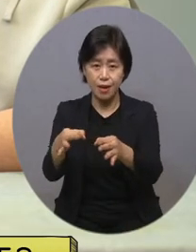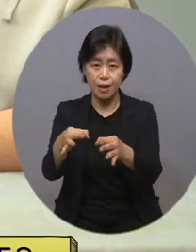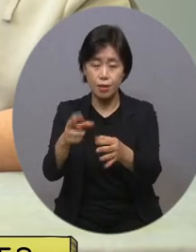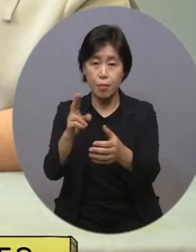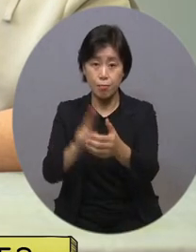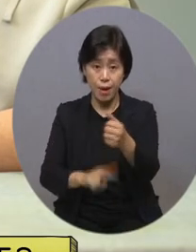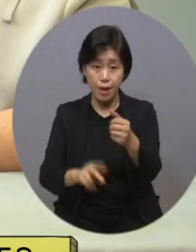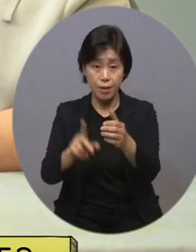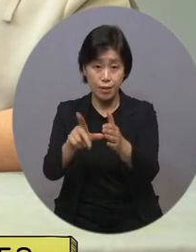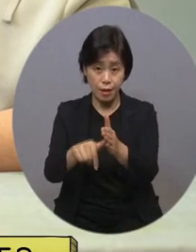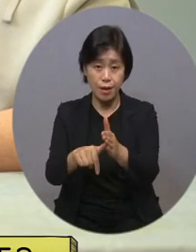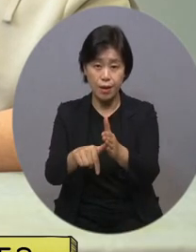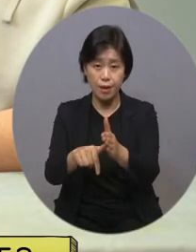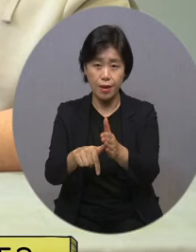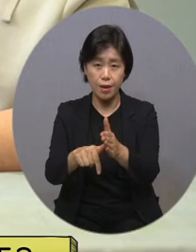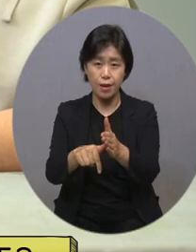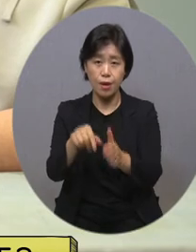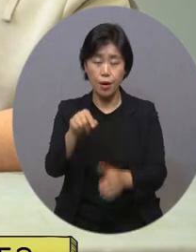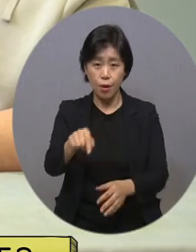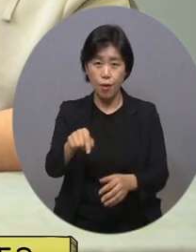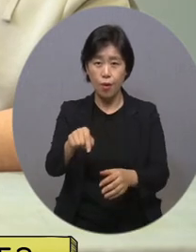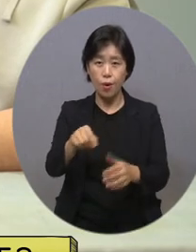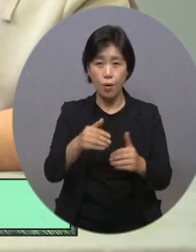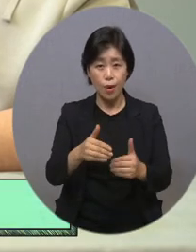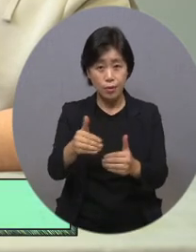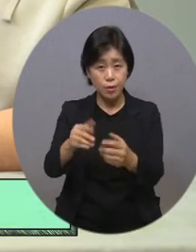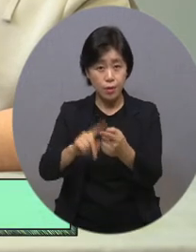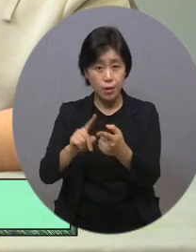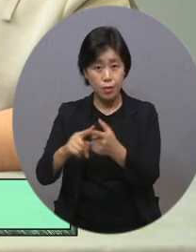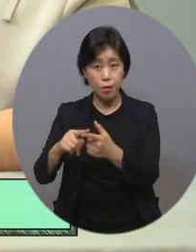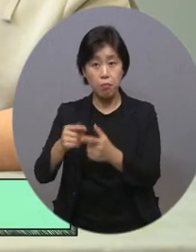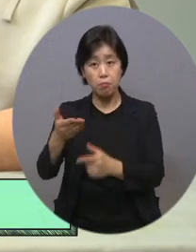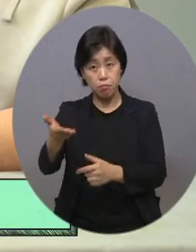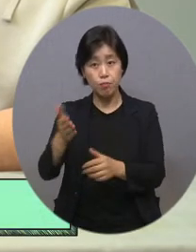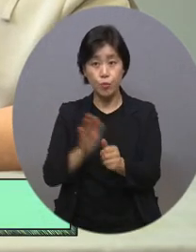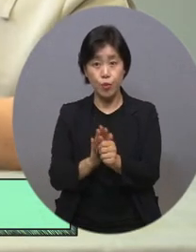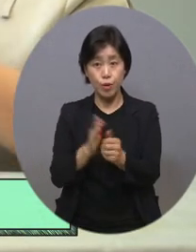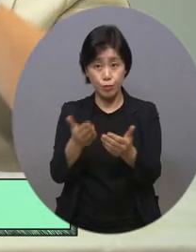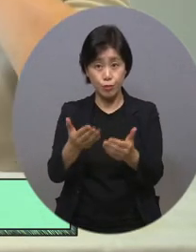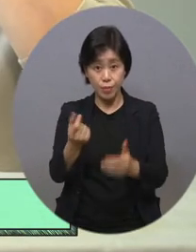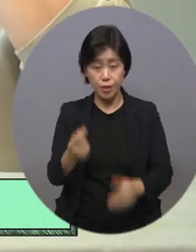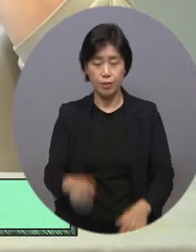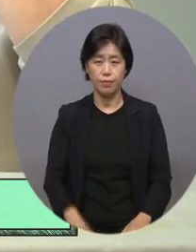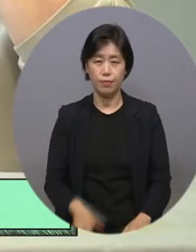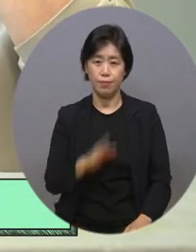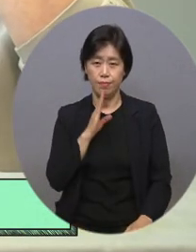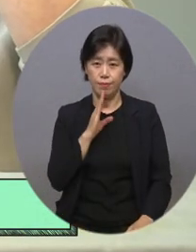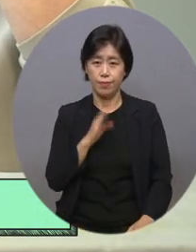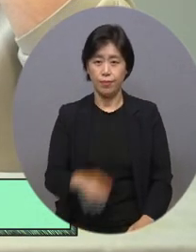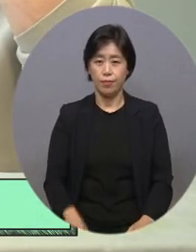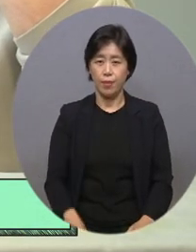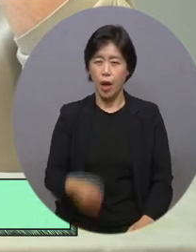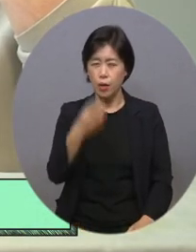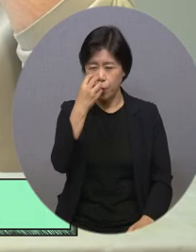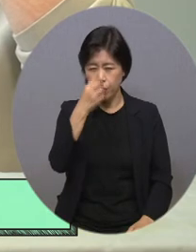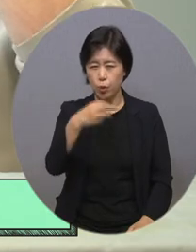방울 토마토이기니까 그걸 또 진행을 도와주시는 거겠죠? 네네. 그 아무래도 토마토라는 품목